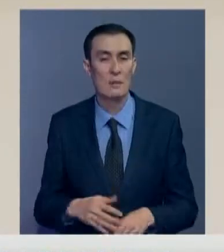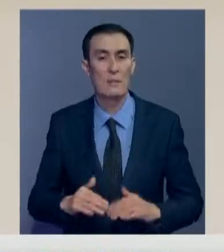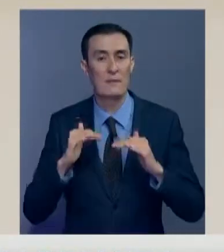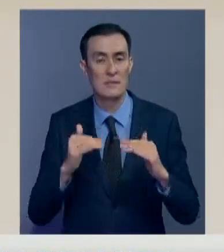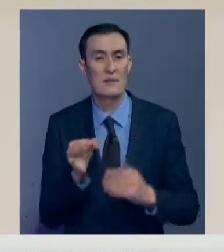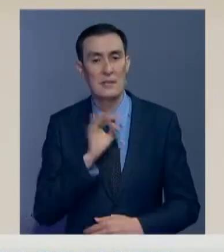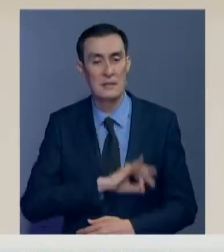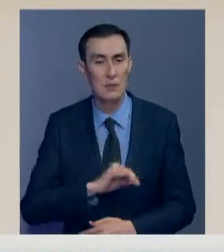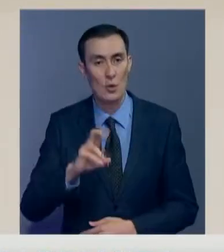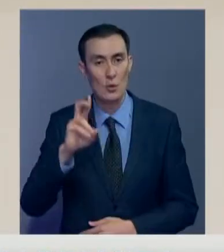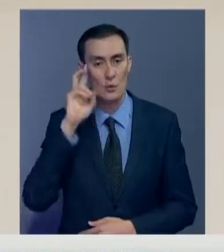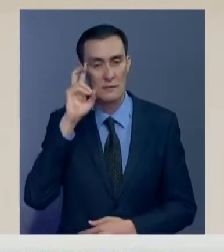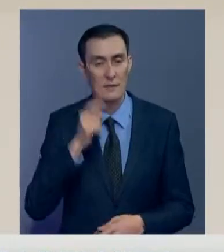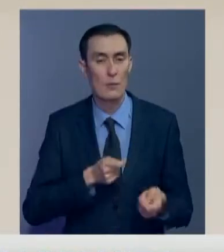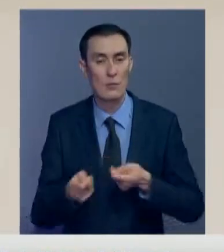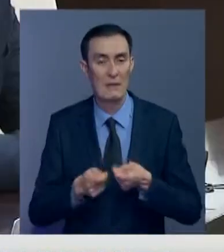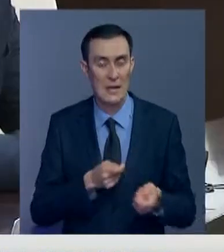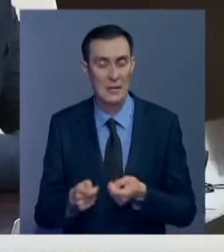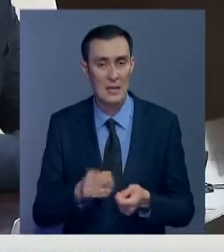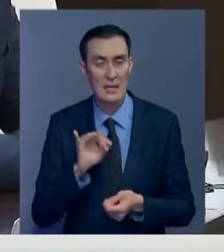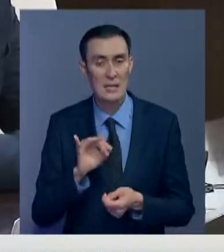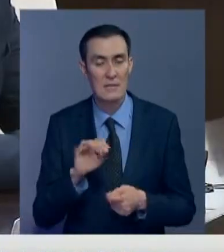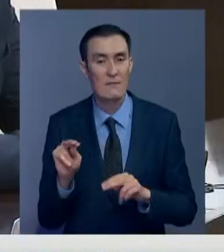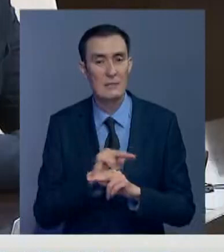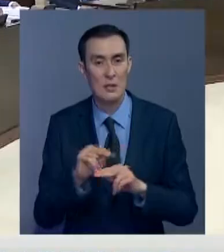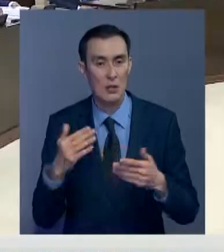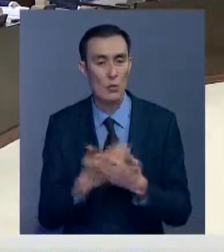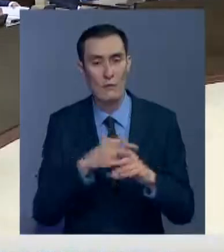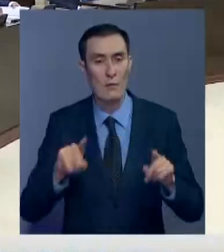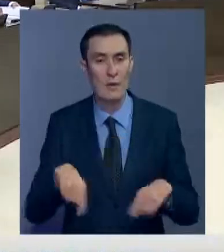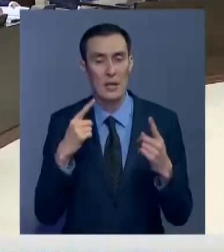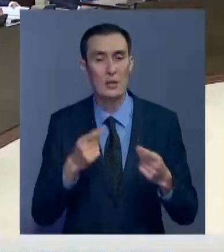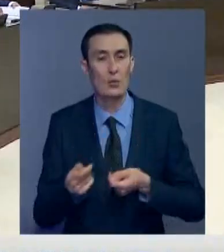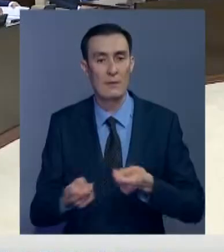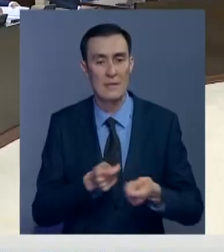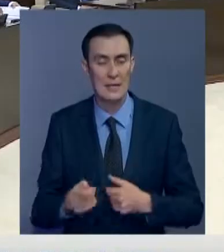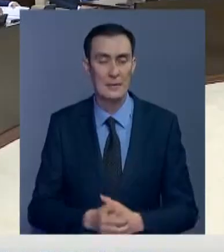повысить эффективность государственного управления и воспитать новое поколение лидеров.